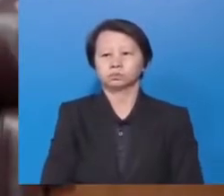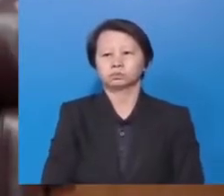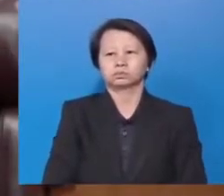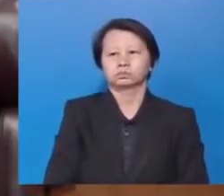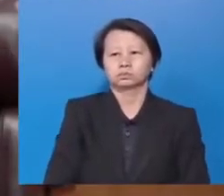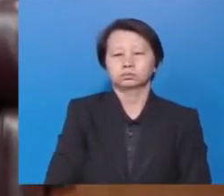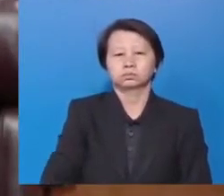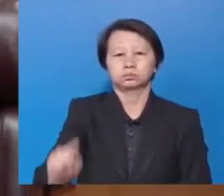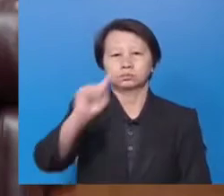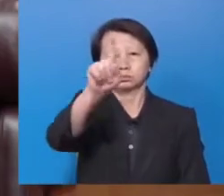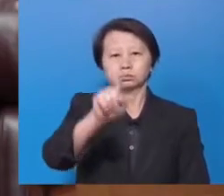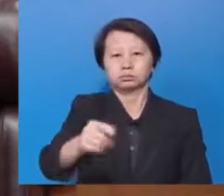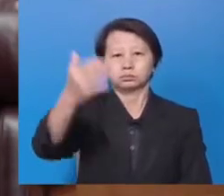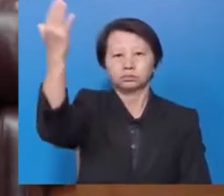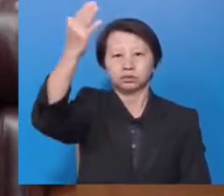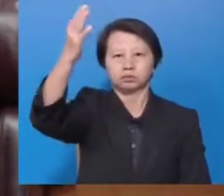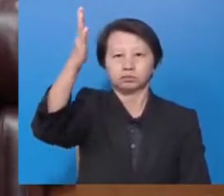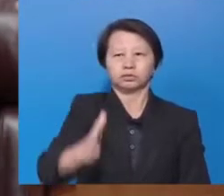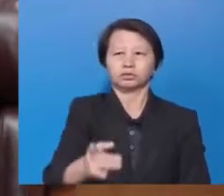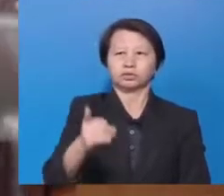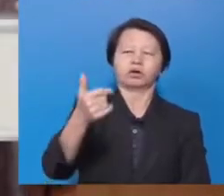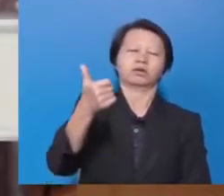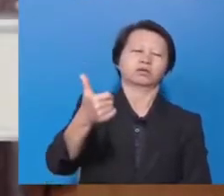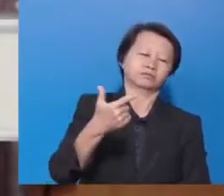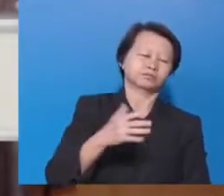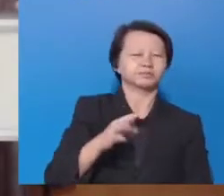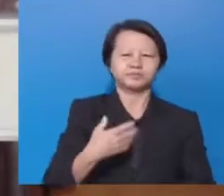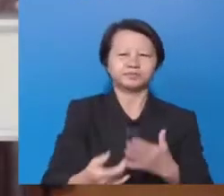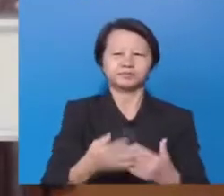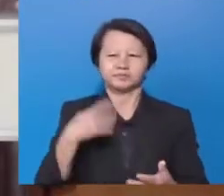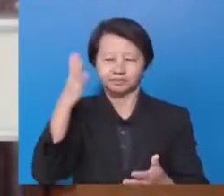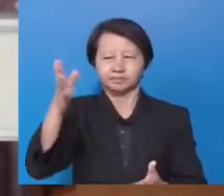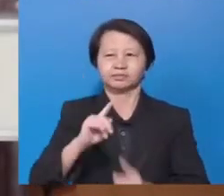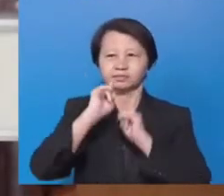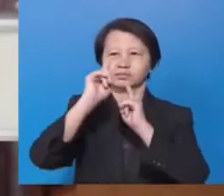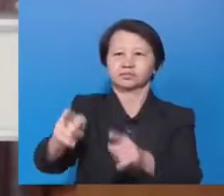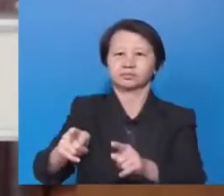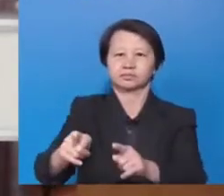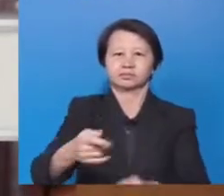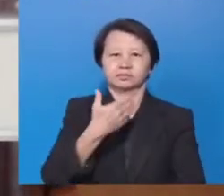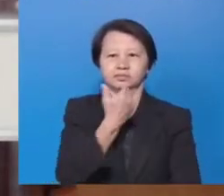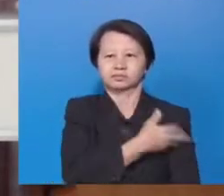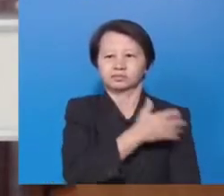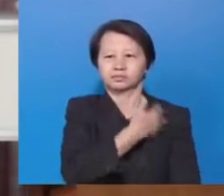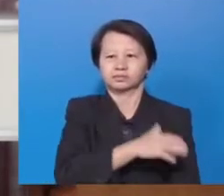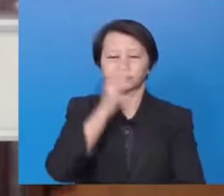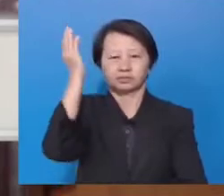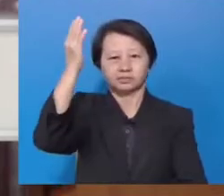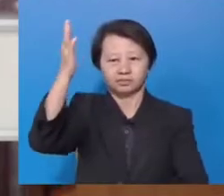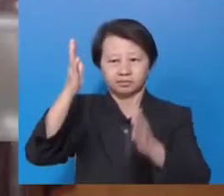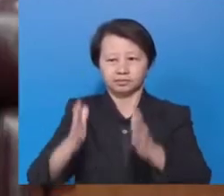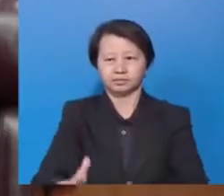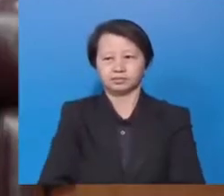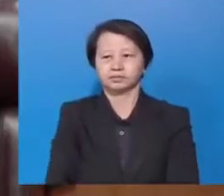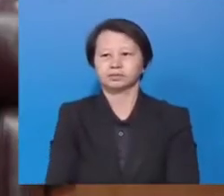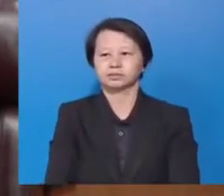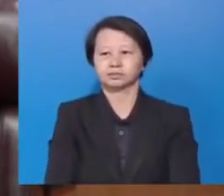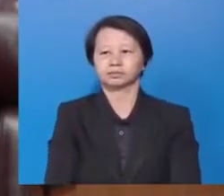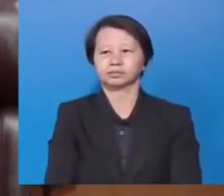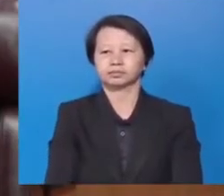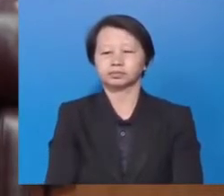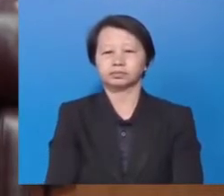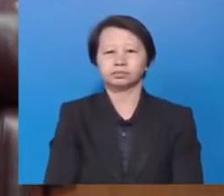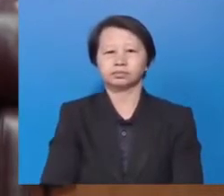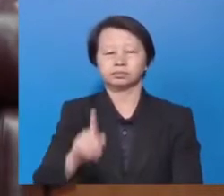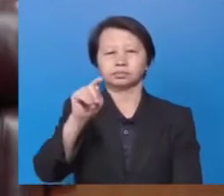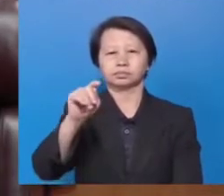b'cafe syarat Niaga Academy dicapai kita akan memenuhi muka bekas apa nih akademisi on ataupun aja Academy ini